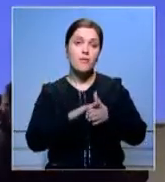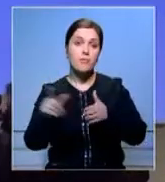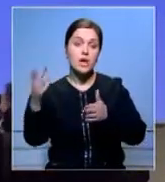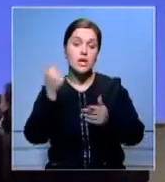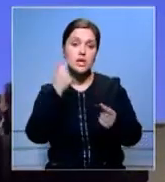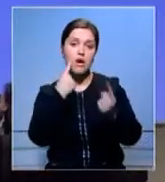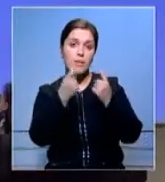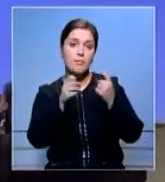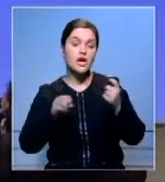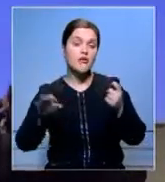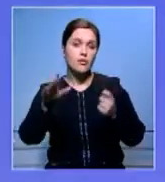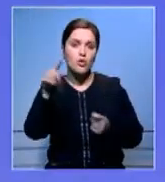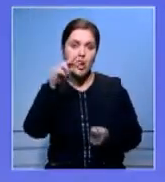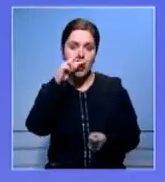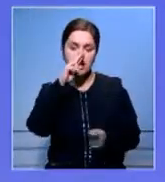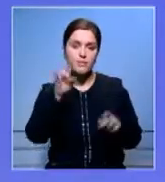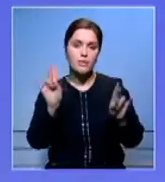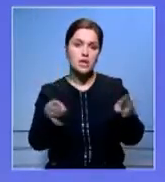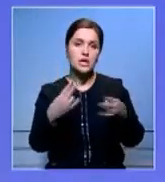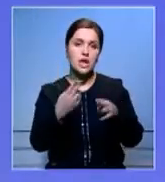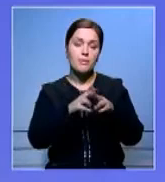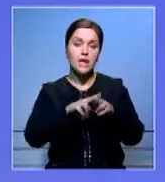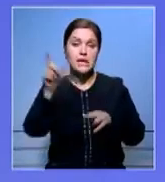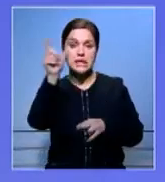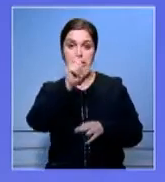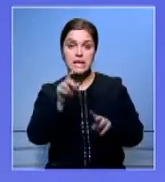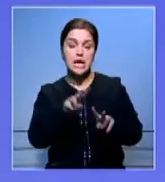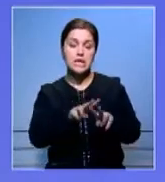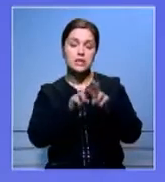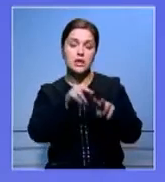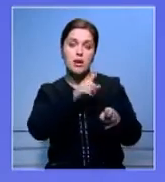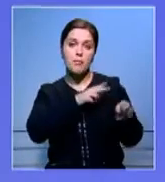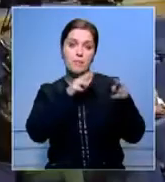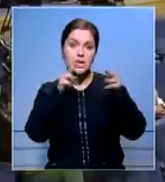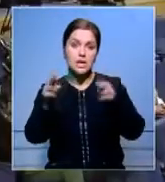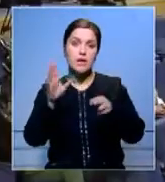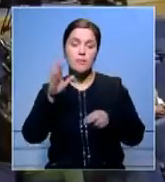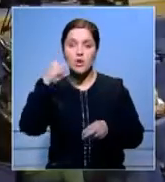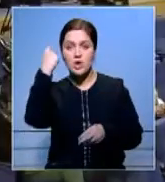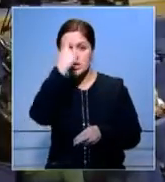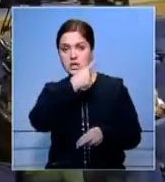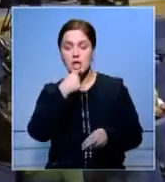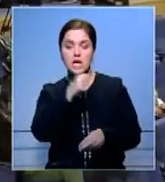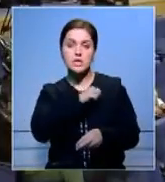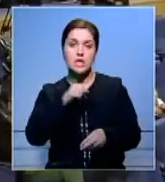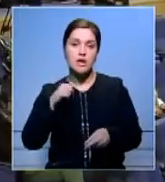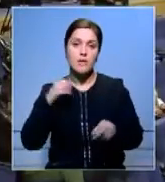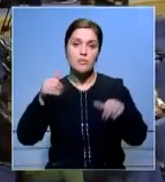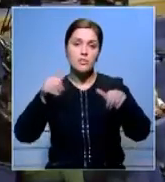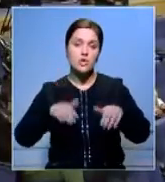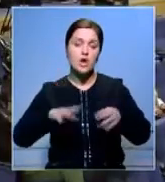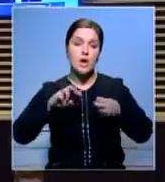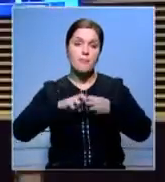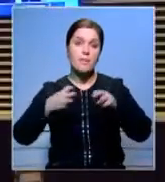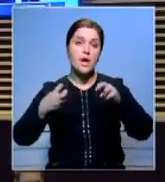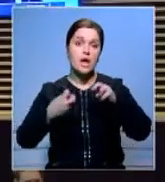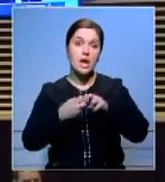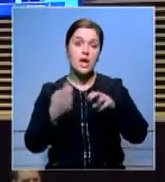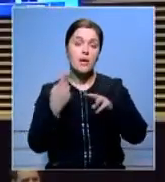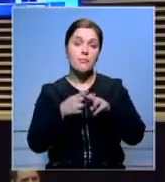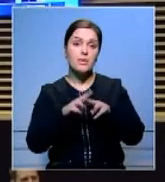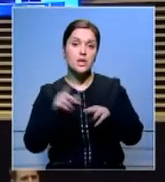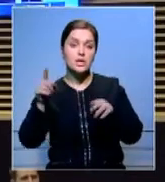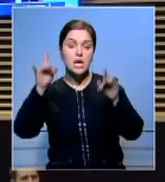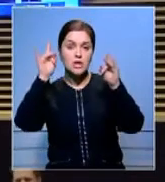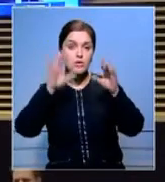Рим ошибается. В итальянскую столицу в феврале он приедет сам, чтобы решить проблему. Как говорят эксперты, Ренци не